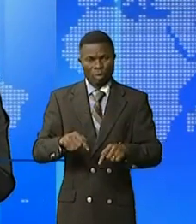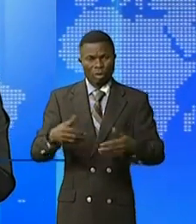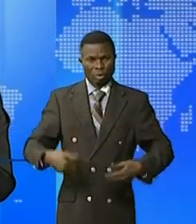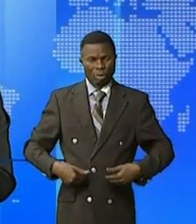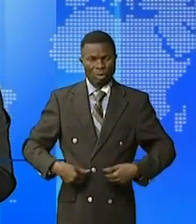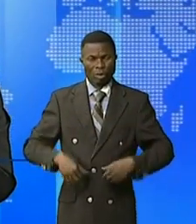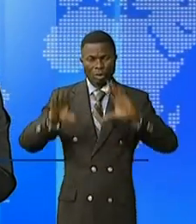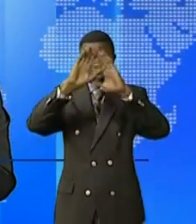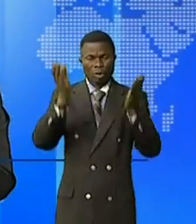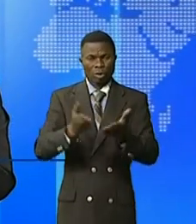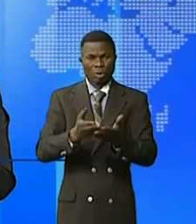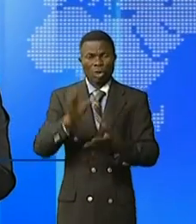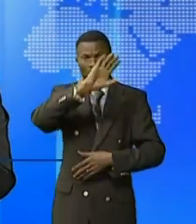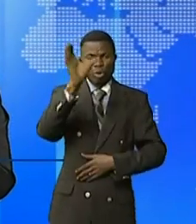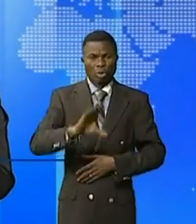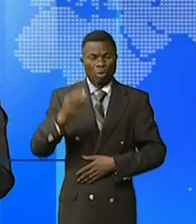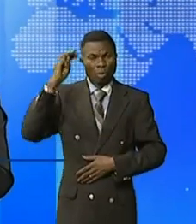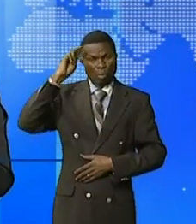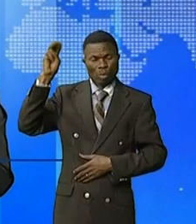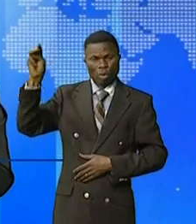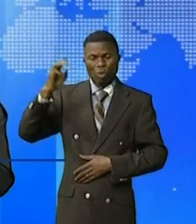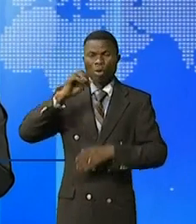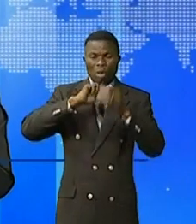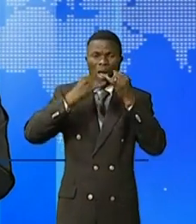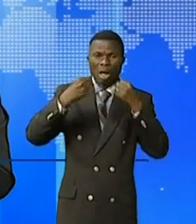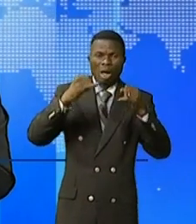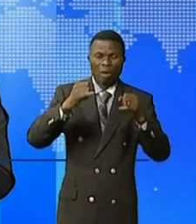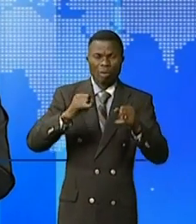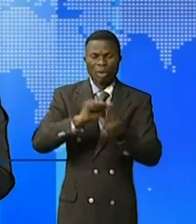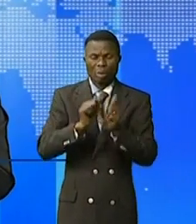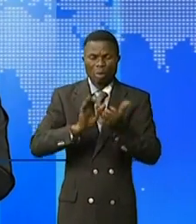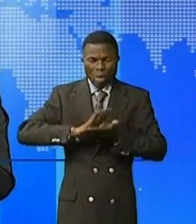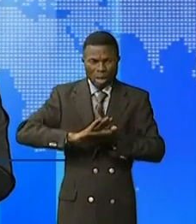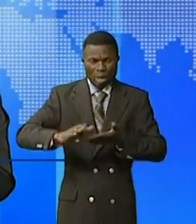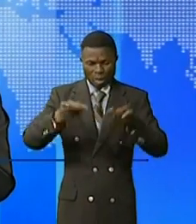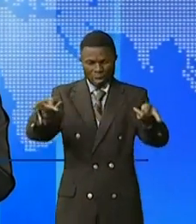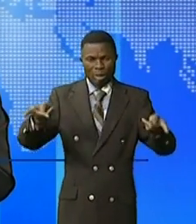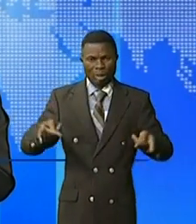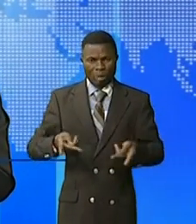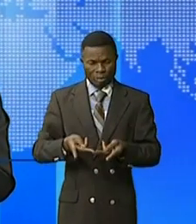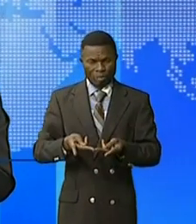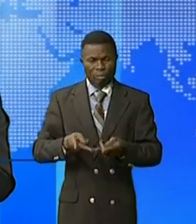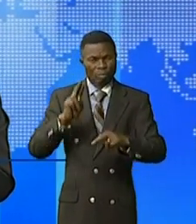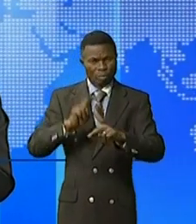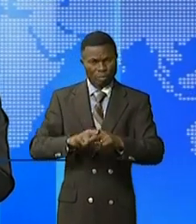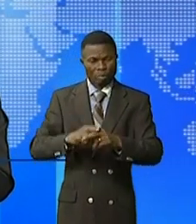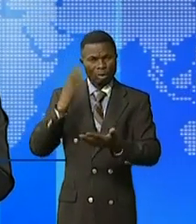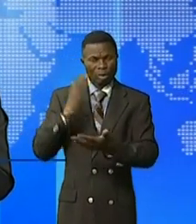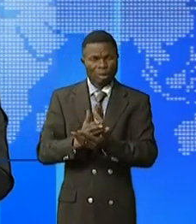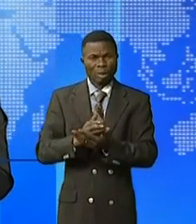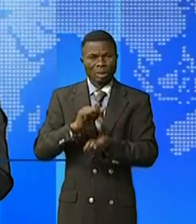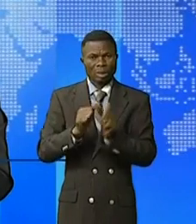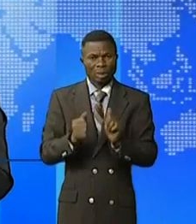de la commune de Mongafula qui ont été sensibilisés sur l'assainissement de leur milieu respectif et à lutter contre